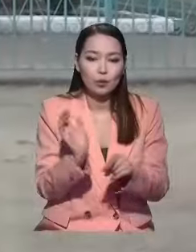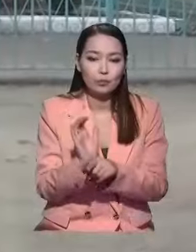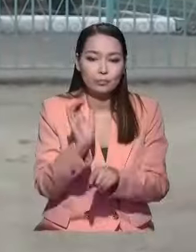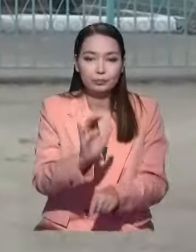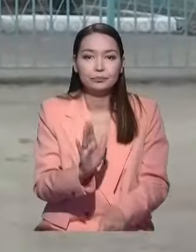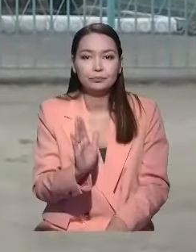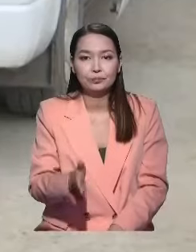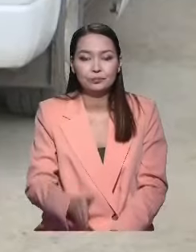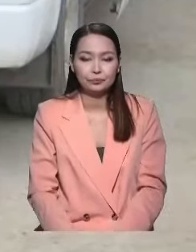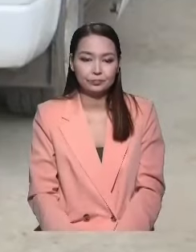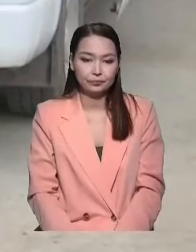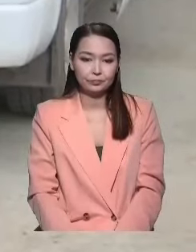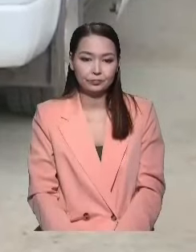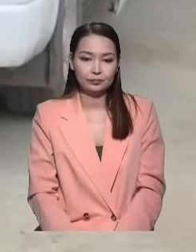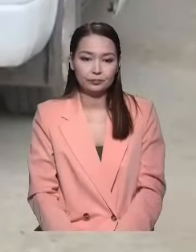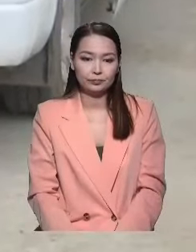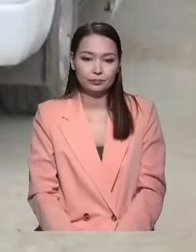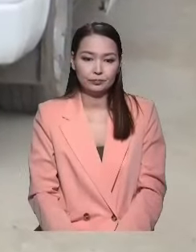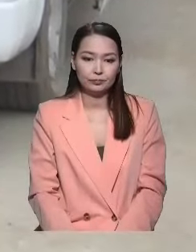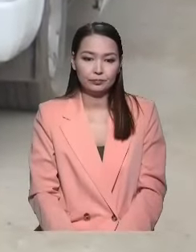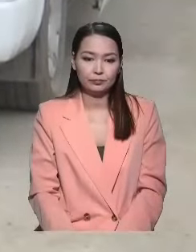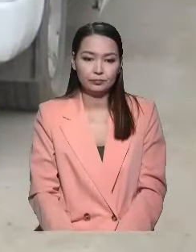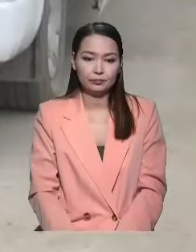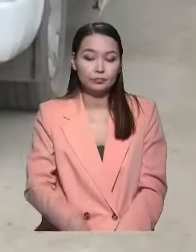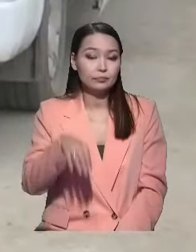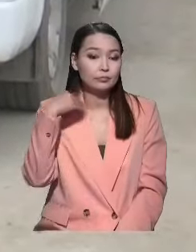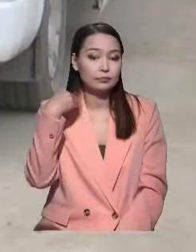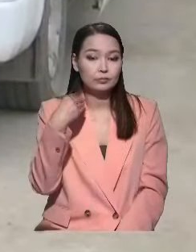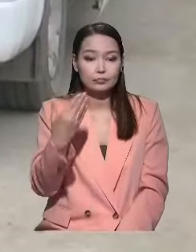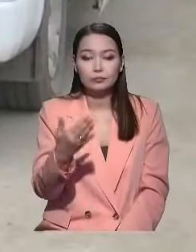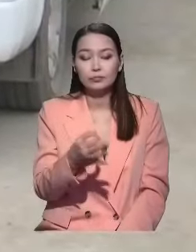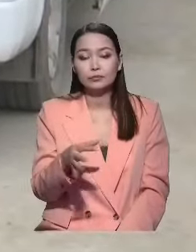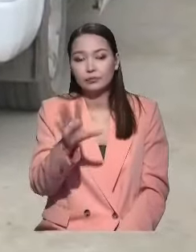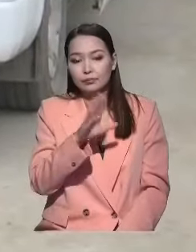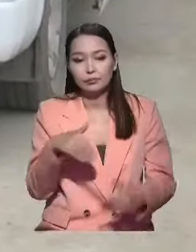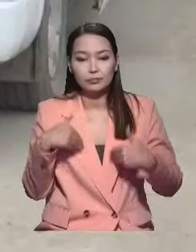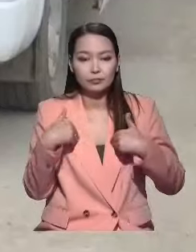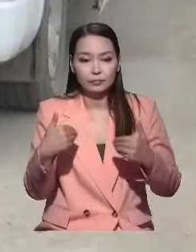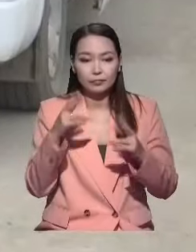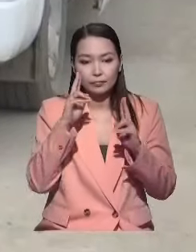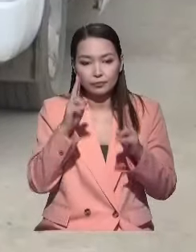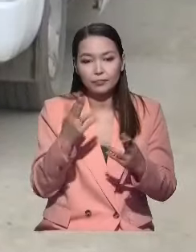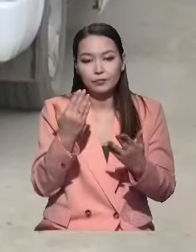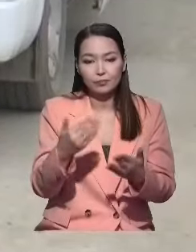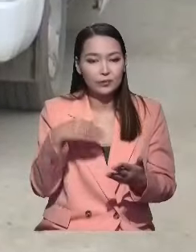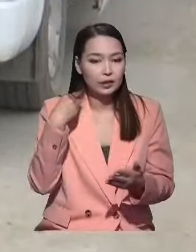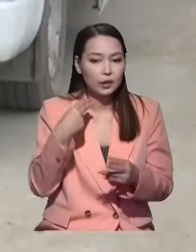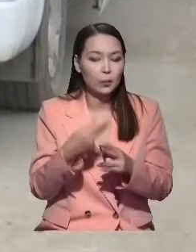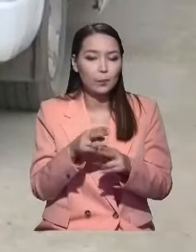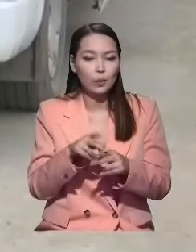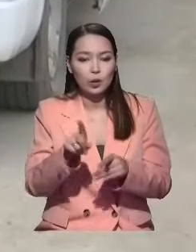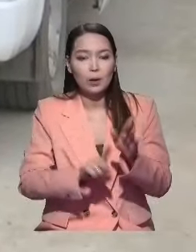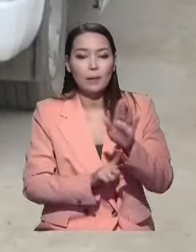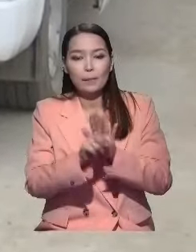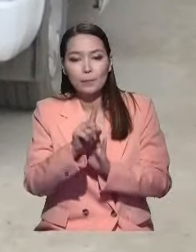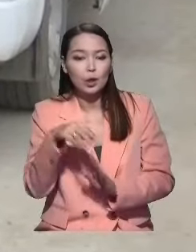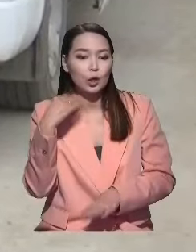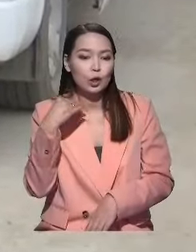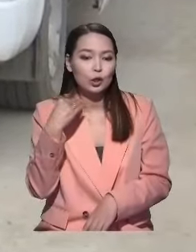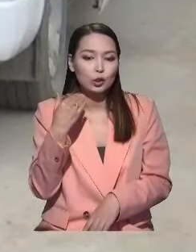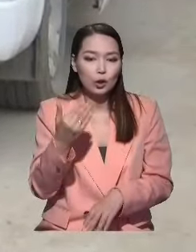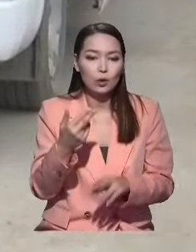таратылады. Дугай, дугай, Түркістан халқына сіздерге сәлем. Біз Түркістанның эмблемасын ала келіп, біз